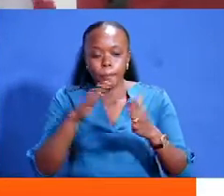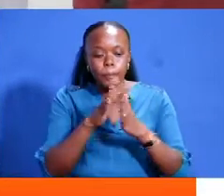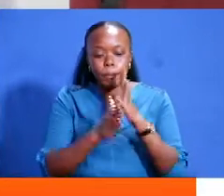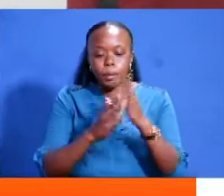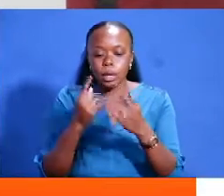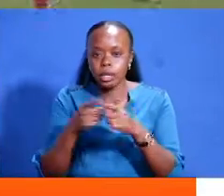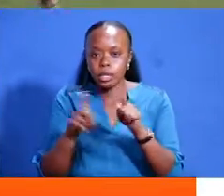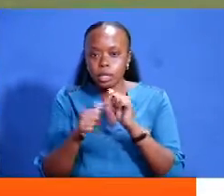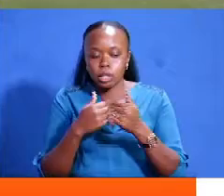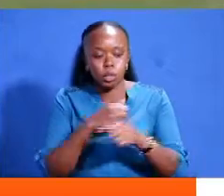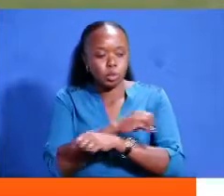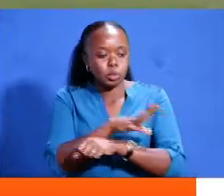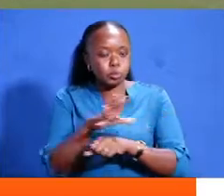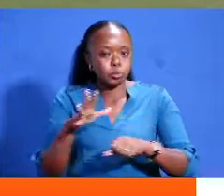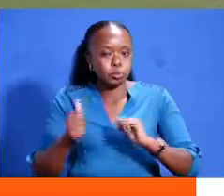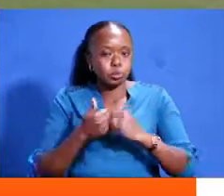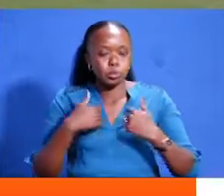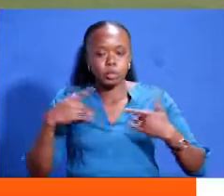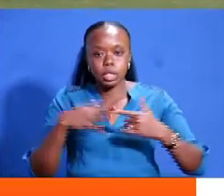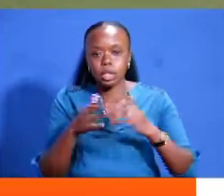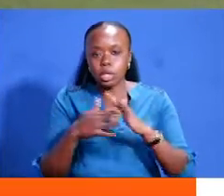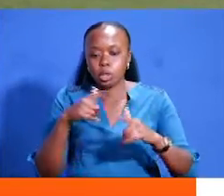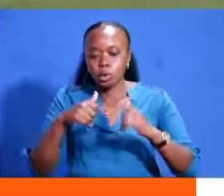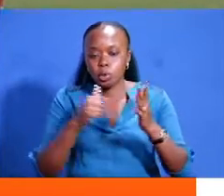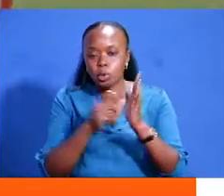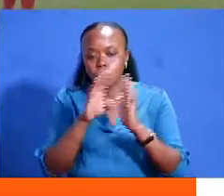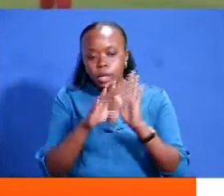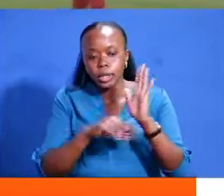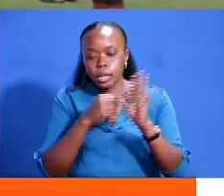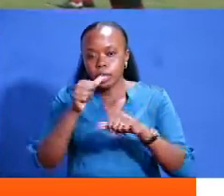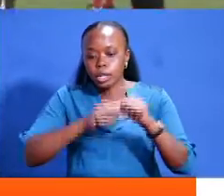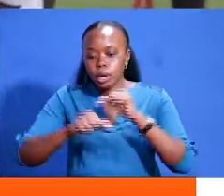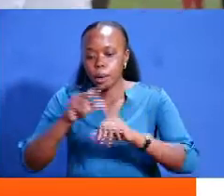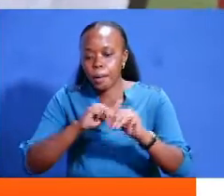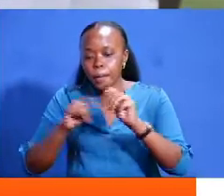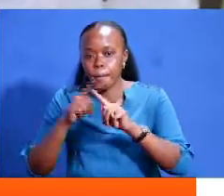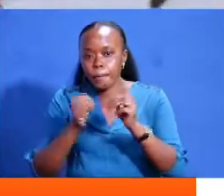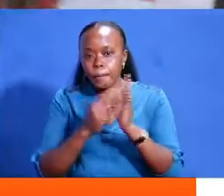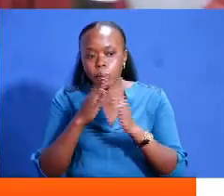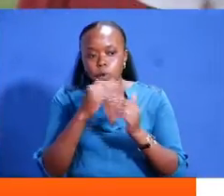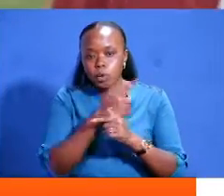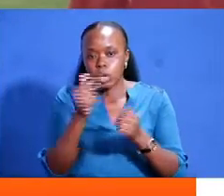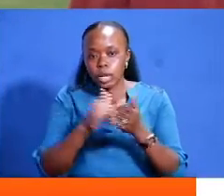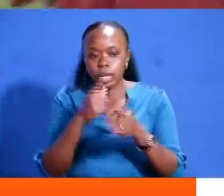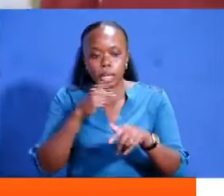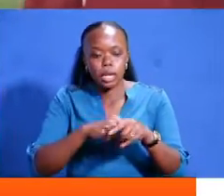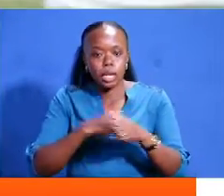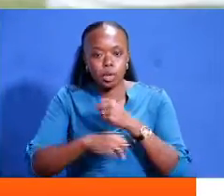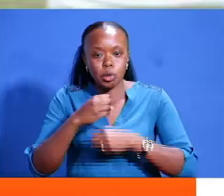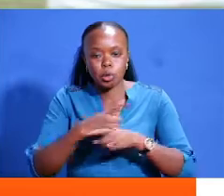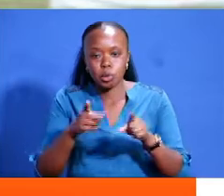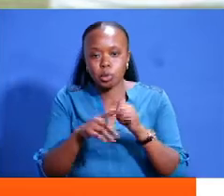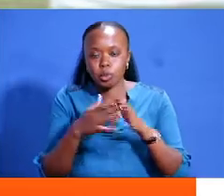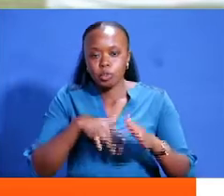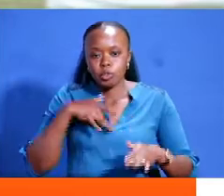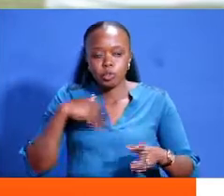Rica kiwaandalizi lakini makali ya COVID-19 ikasambaratisha kalenda ya sporti na kupelekea kuahirishwa kwa michuano hayo hadi